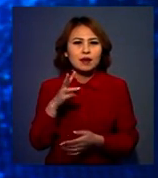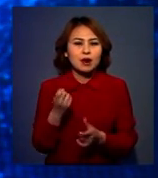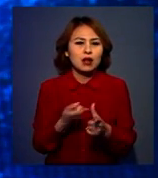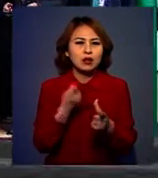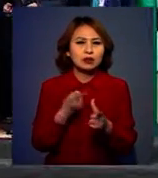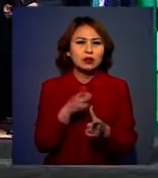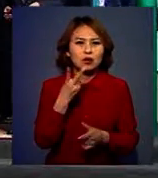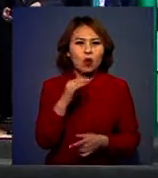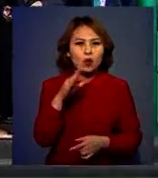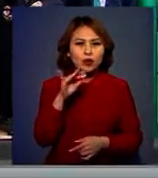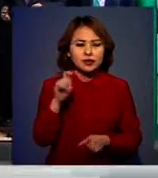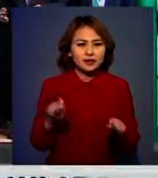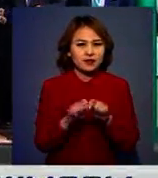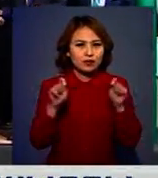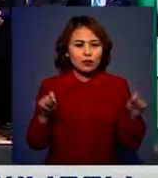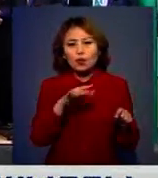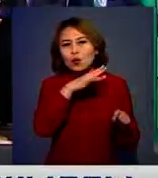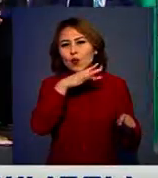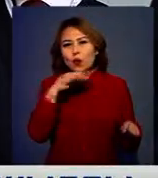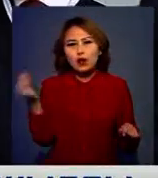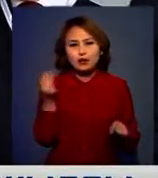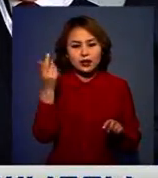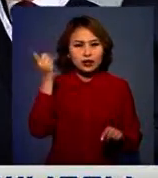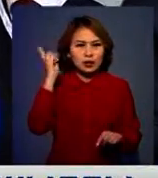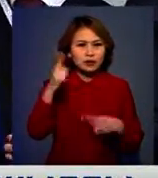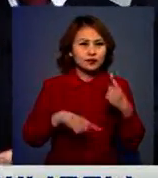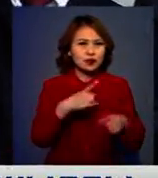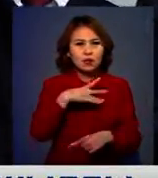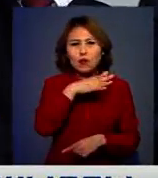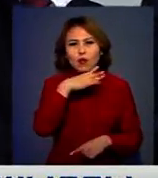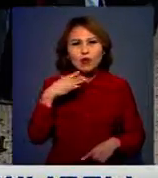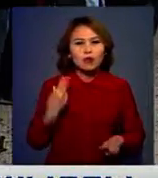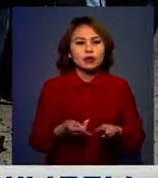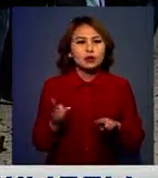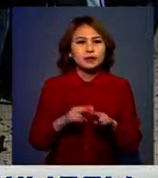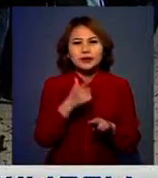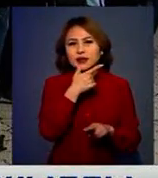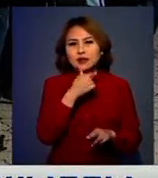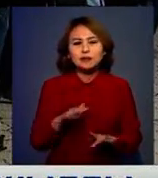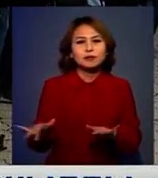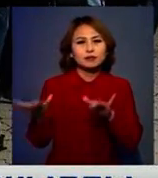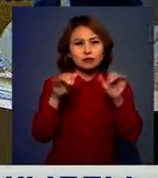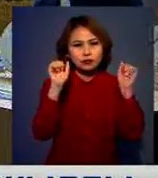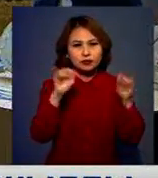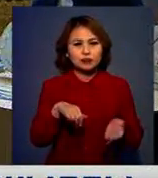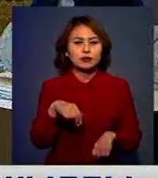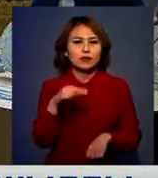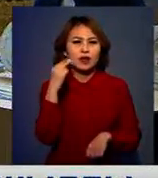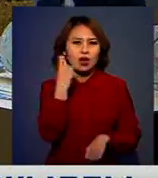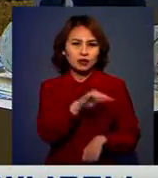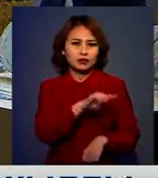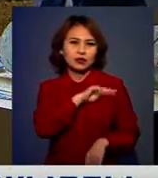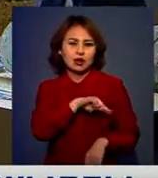отандық лау-костерді құру мәселесін көптен бері айтып келеді. Қазақстанда көз тартар көрікті жерлер көп. Ендігі міндет қызмет сапасы